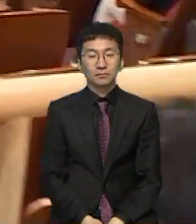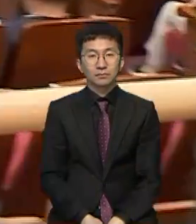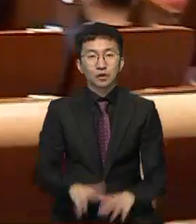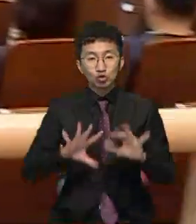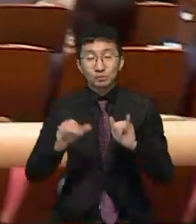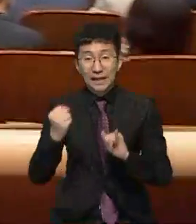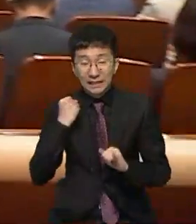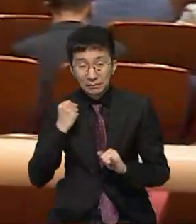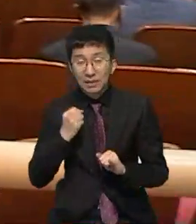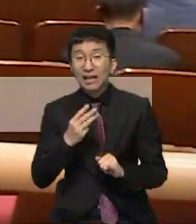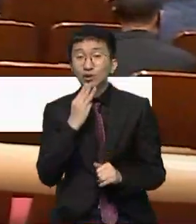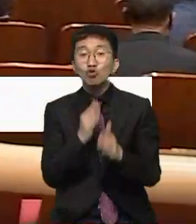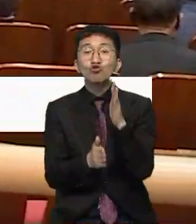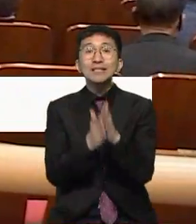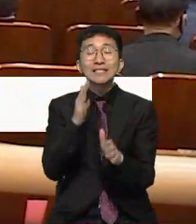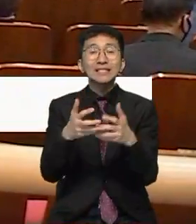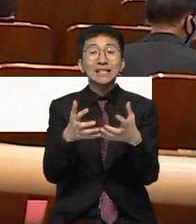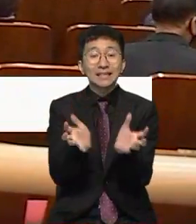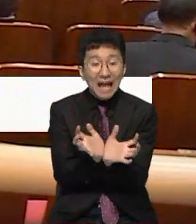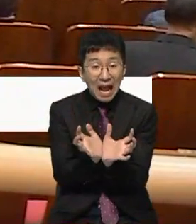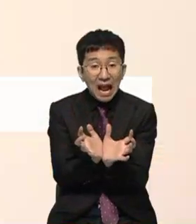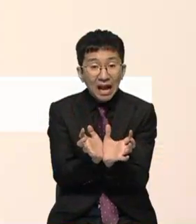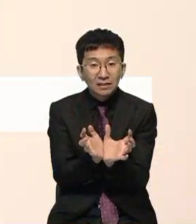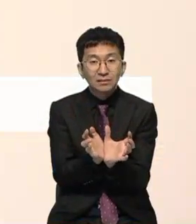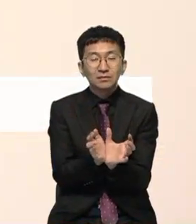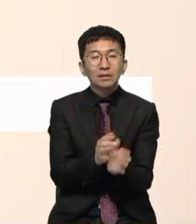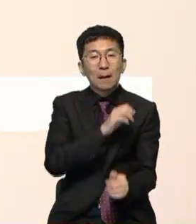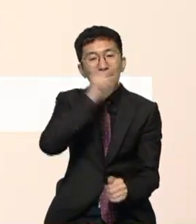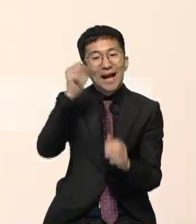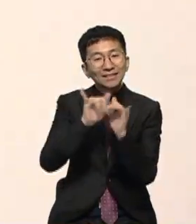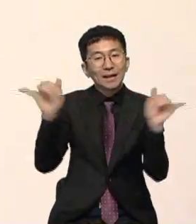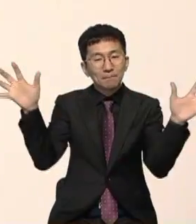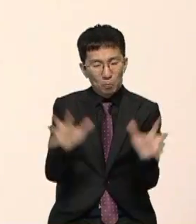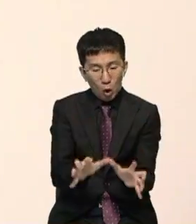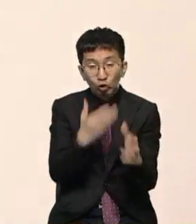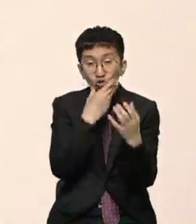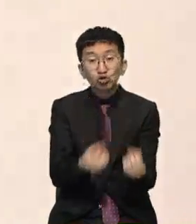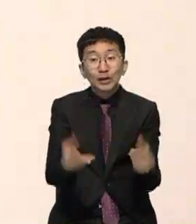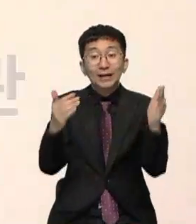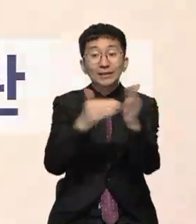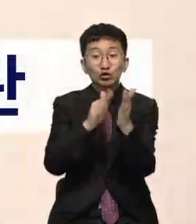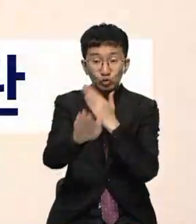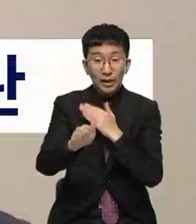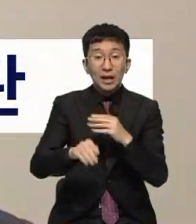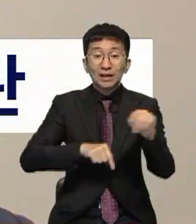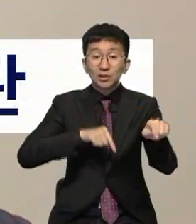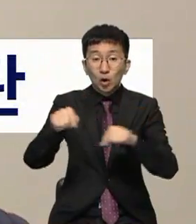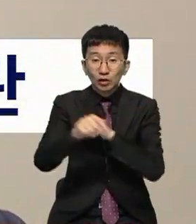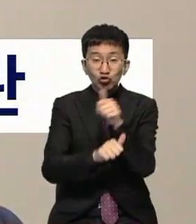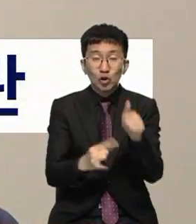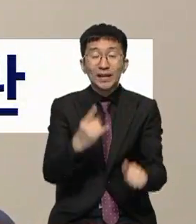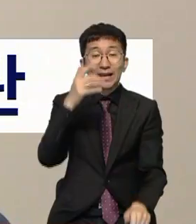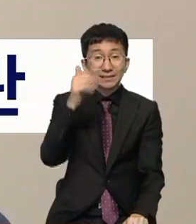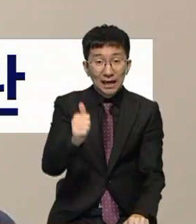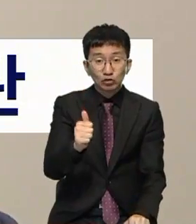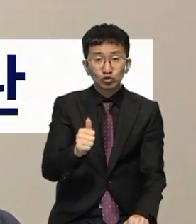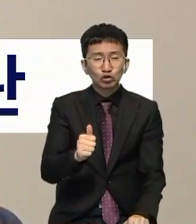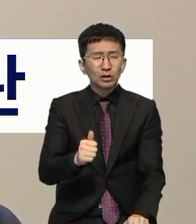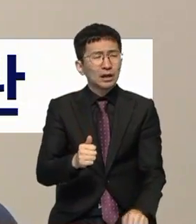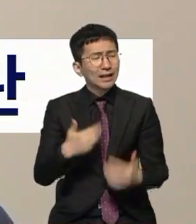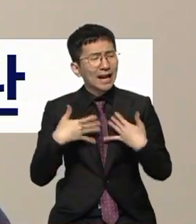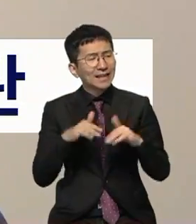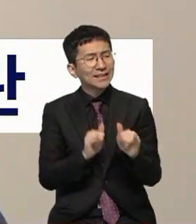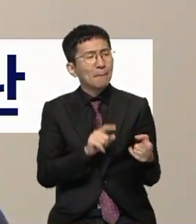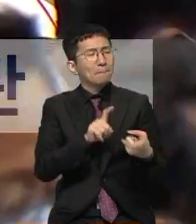국민의힘 서울시당이 연 지방선거 당선자 대회. 당선자 축하 뒤 성일종 정책위 의장이 약자 편에 서야 한다는